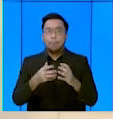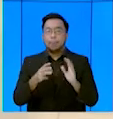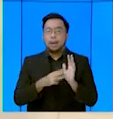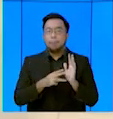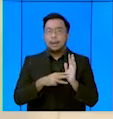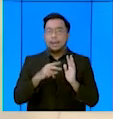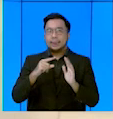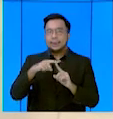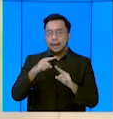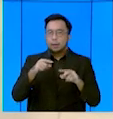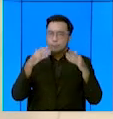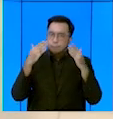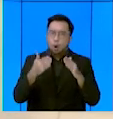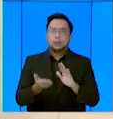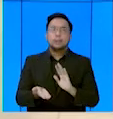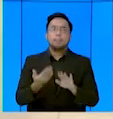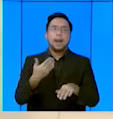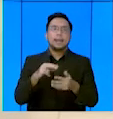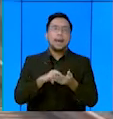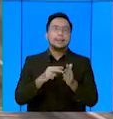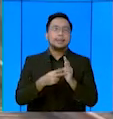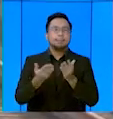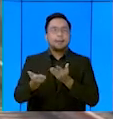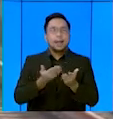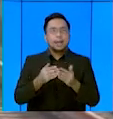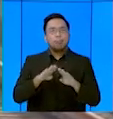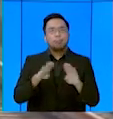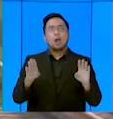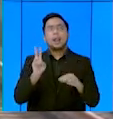agar secepat mungkin bisa memulihkan layanan MRT Jakarta.